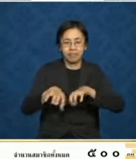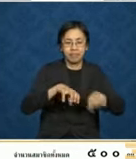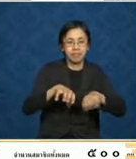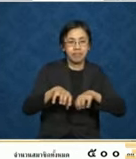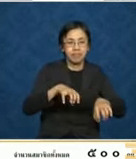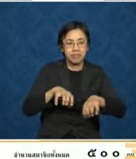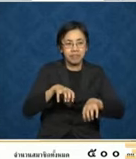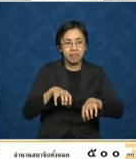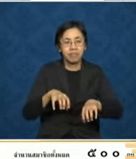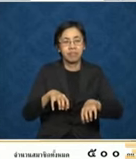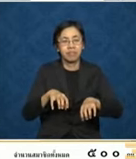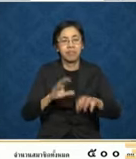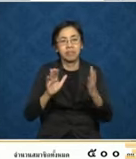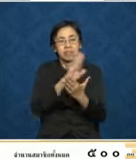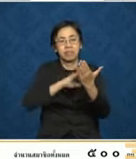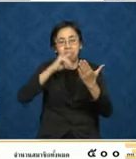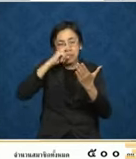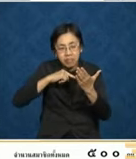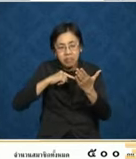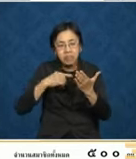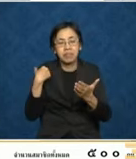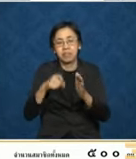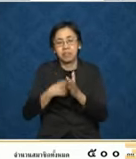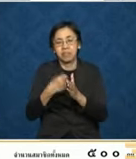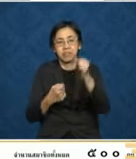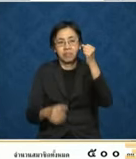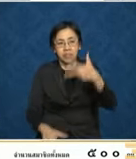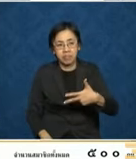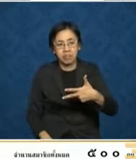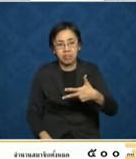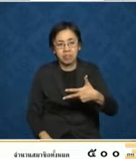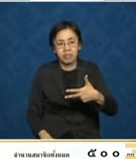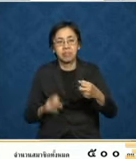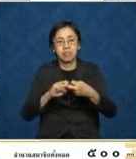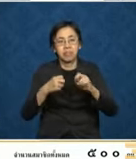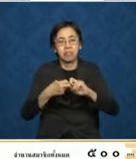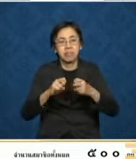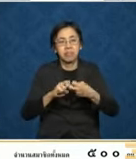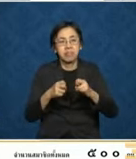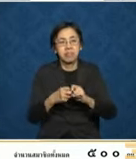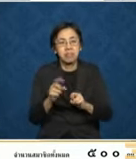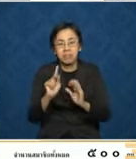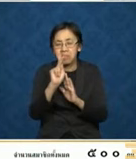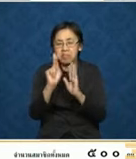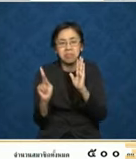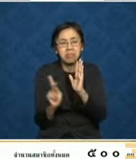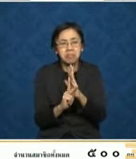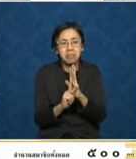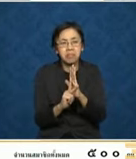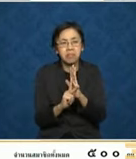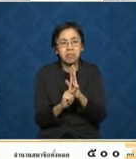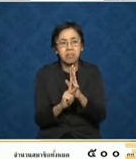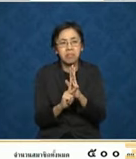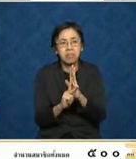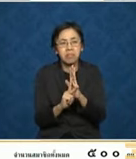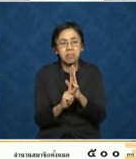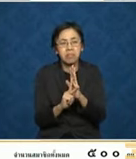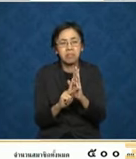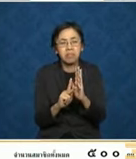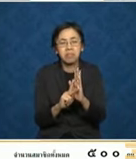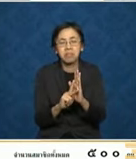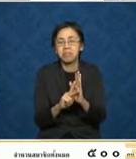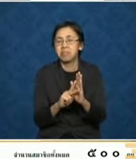การขยะของประเทศไทยมี3สาเหตุปัญหาเกี่ยวกับการที่ไม่มีกฎหมายเป็นการเฉ